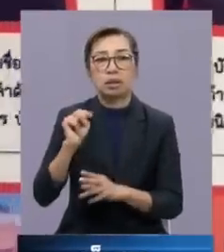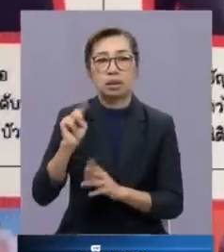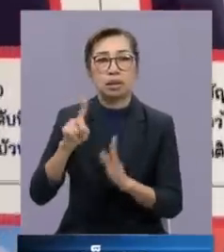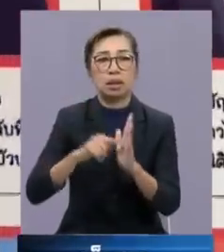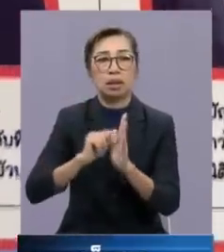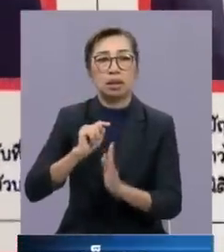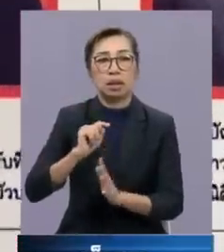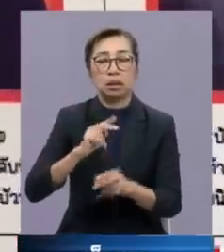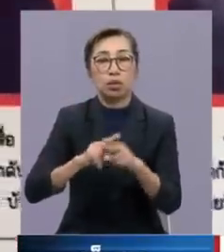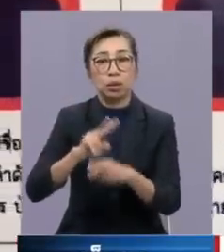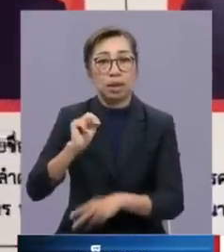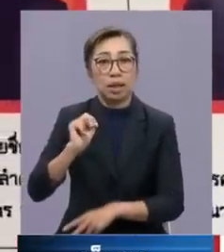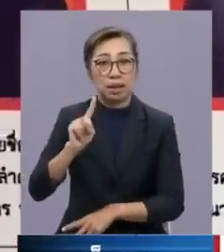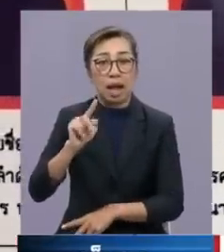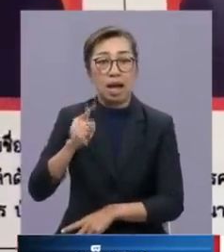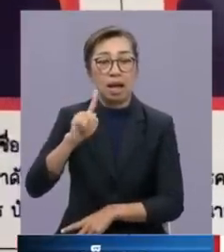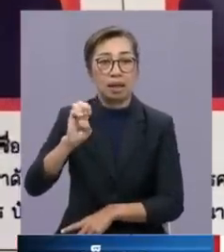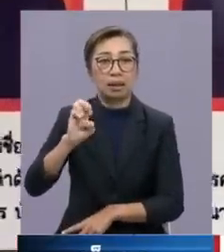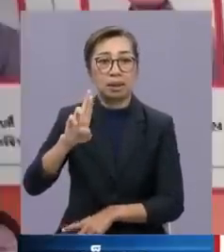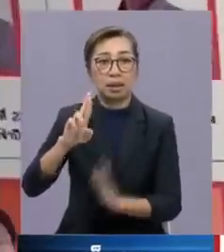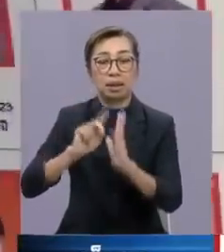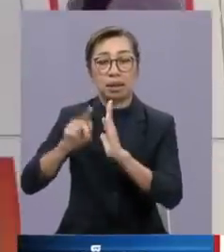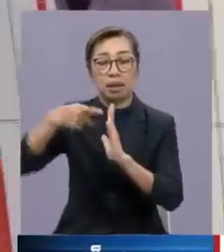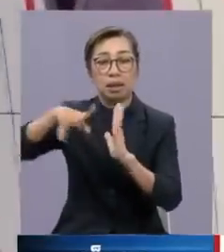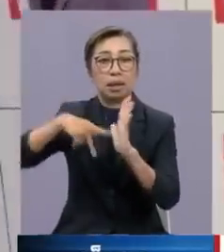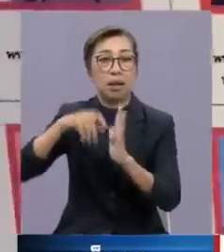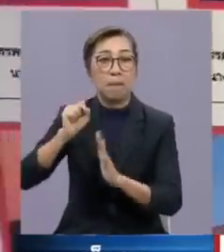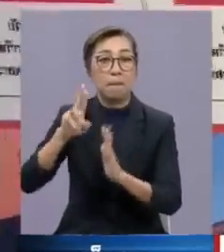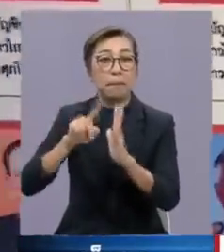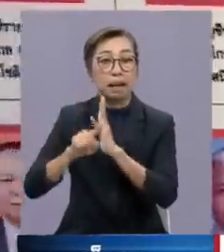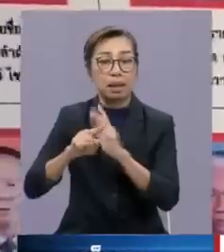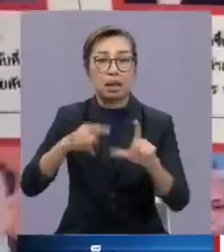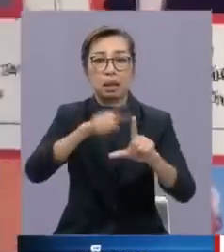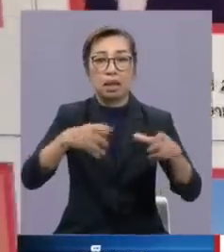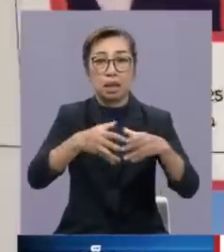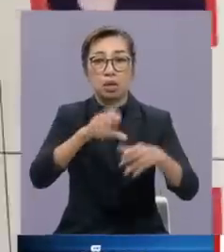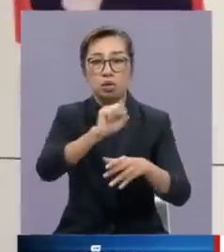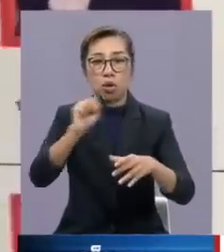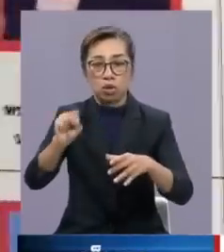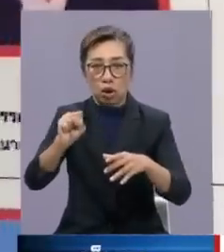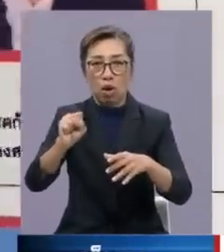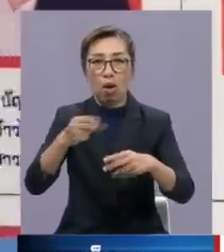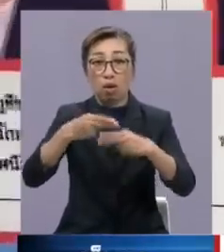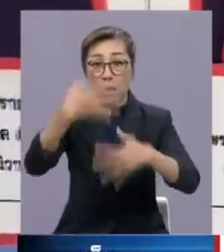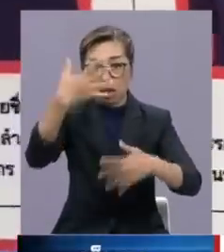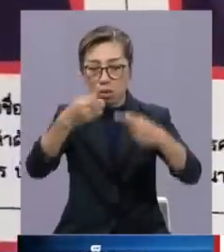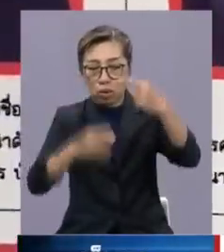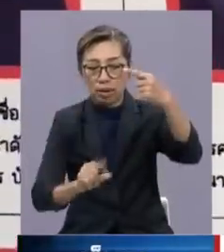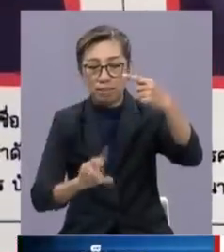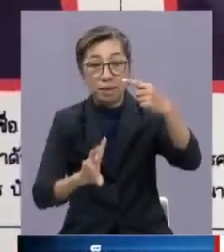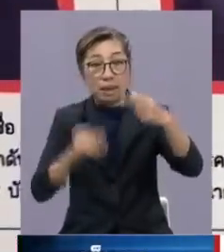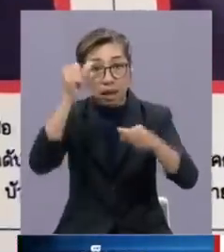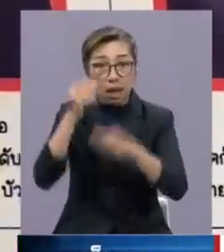ภัยณฐีพัฒน์กุลเศรษฐสิทธิ์เป็นส.ส.บัญชีรายชื่อของพรรคก้าวไกลลำดับที่27นะฮะโดยก่อนหน้